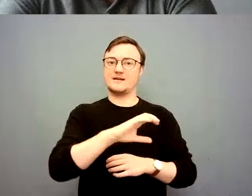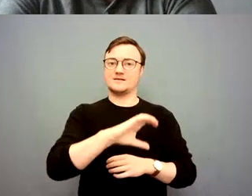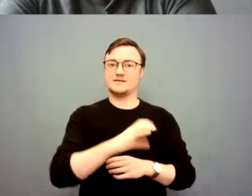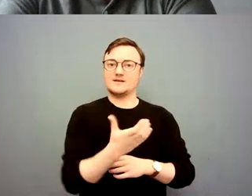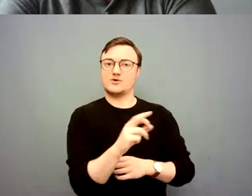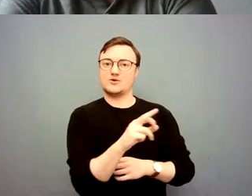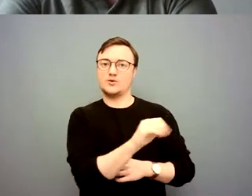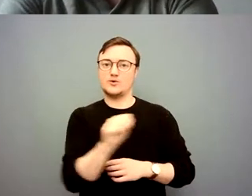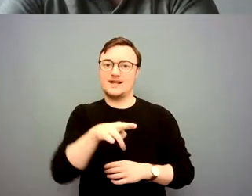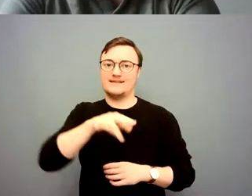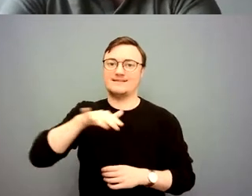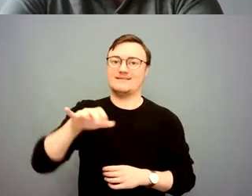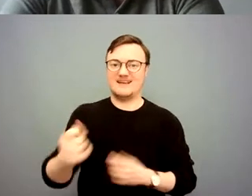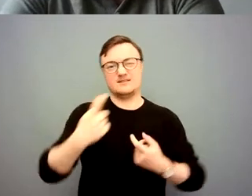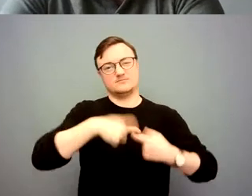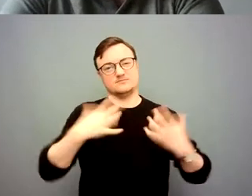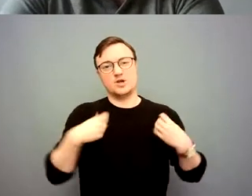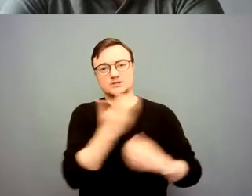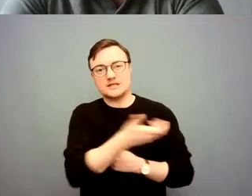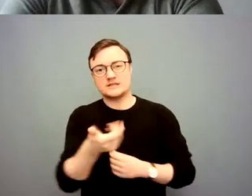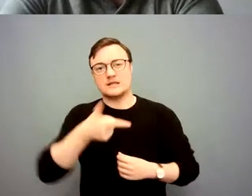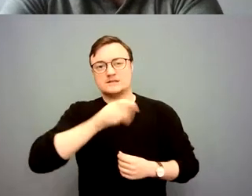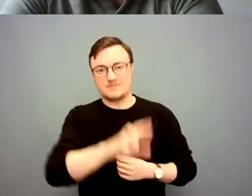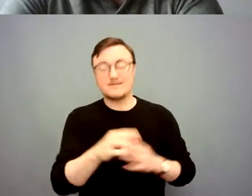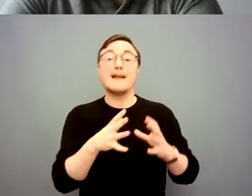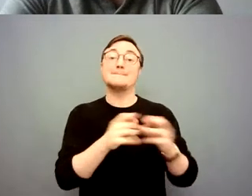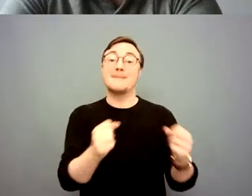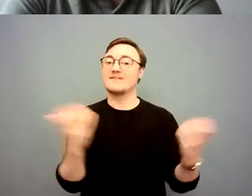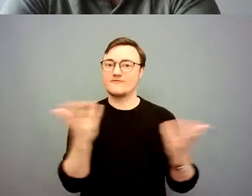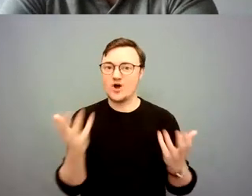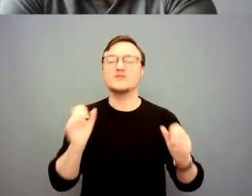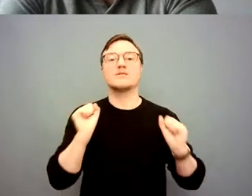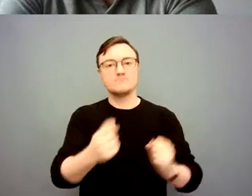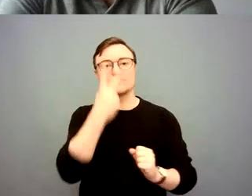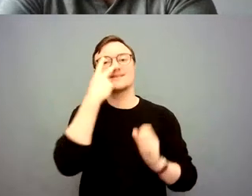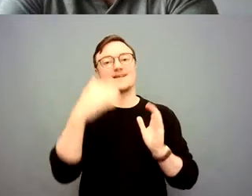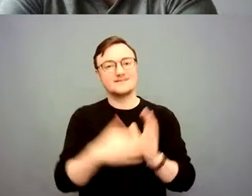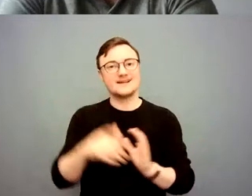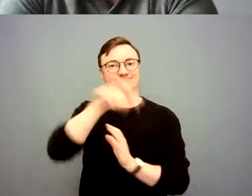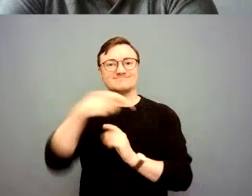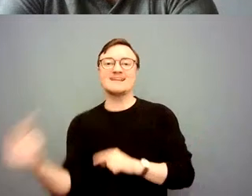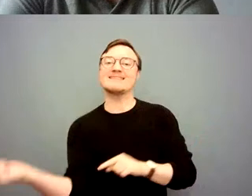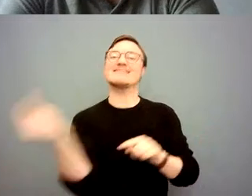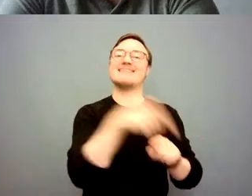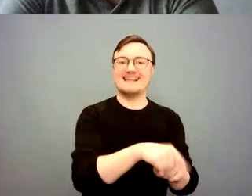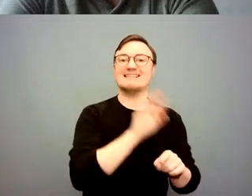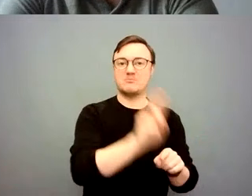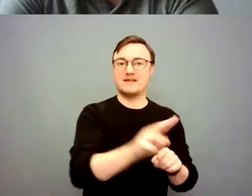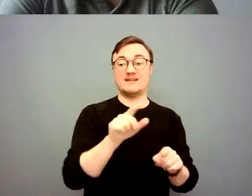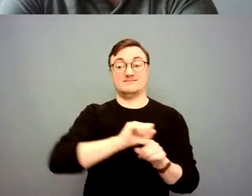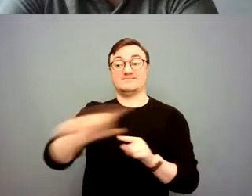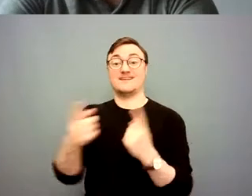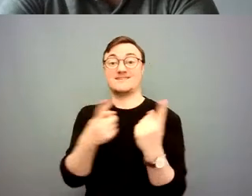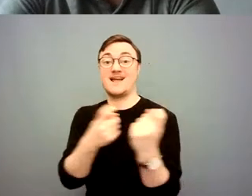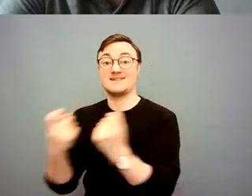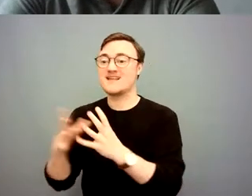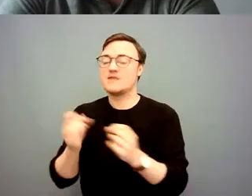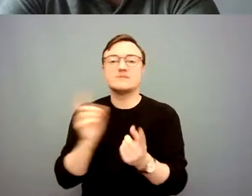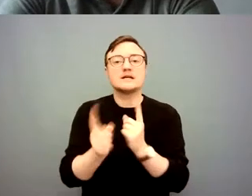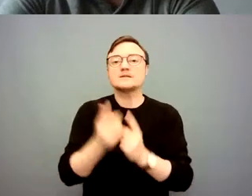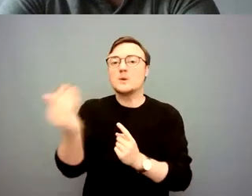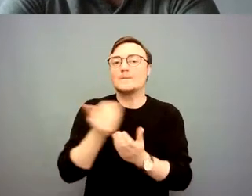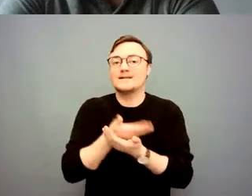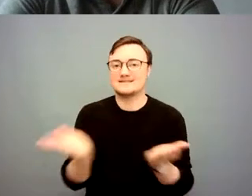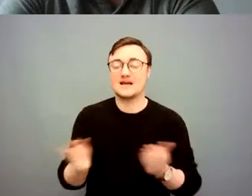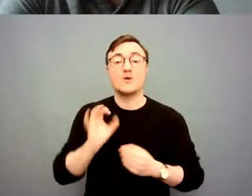är ju väldigt mycket detta som ni tar upp kring att få människor att dyka upp på dem med informationsinsatser. Och finns det särskilda behov mot era målgrupper så tar jag gärna